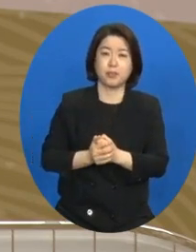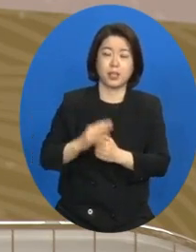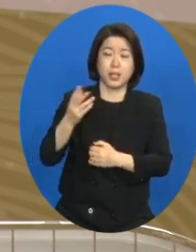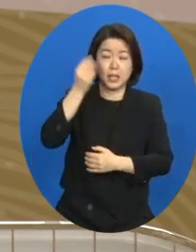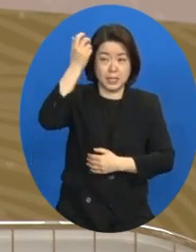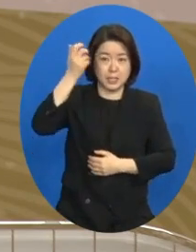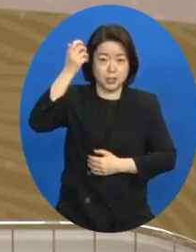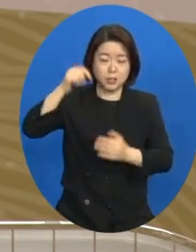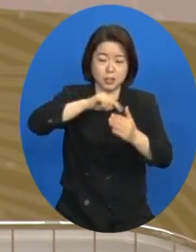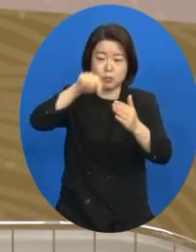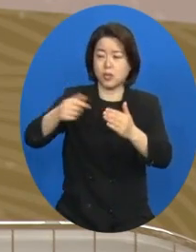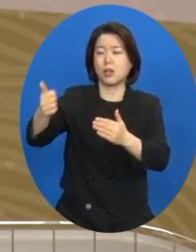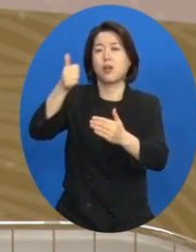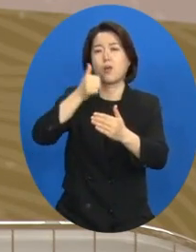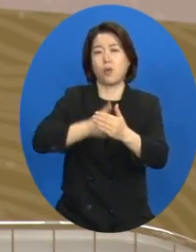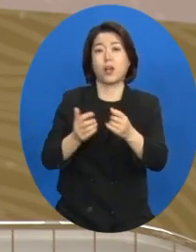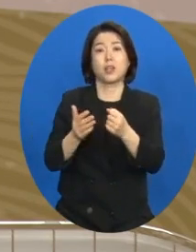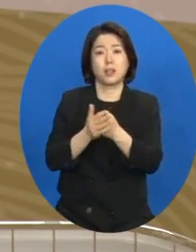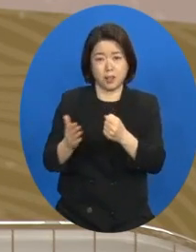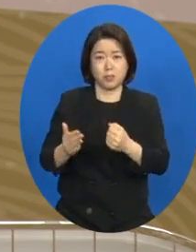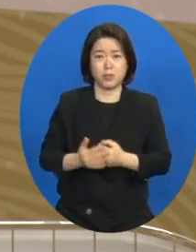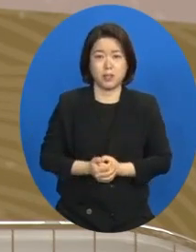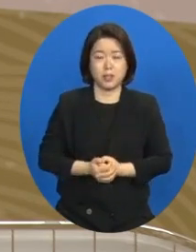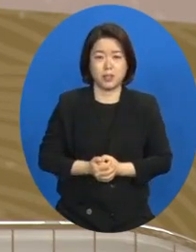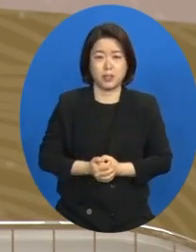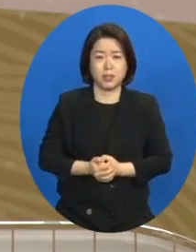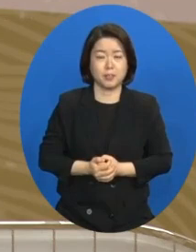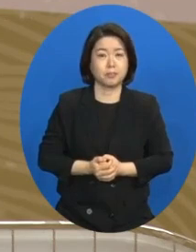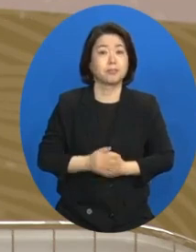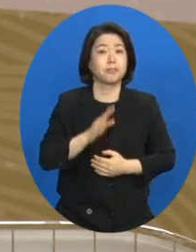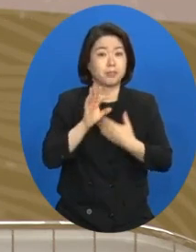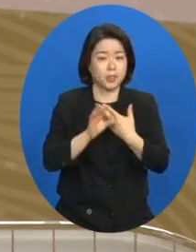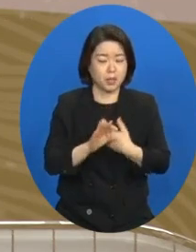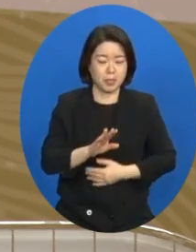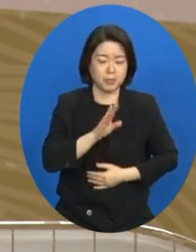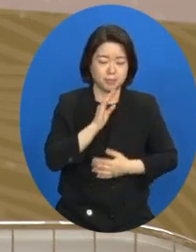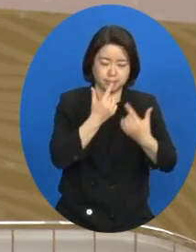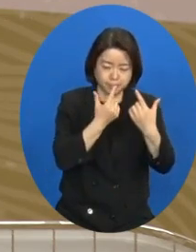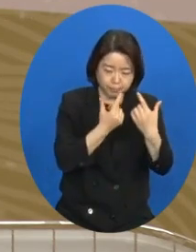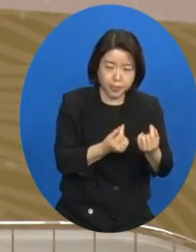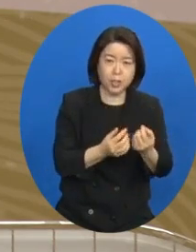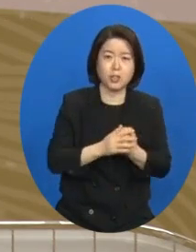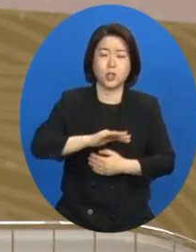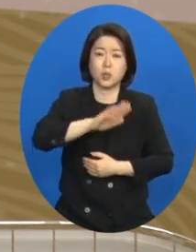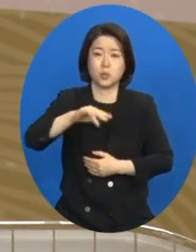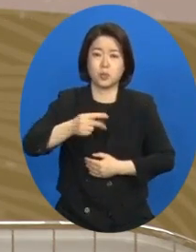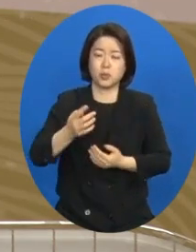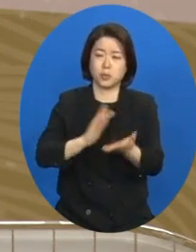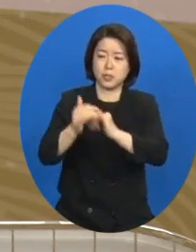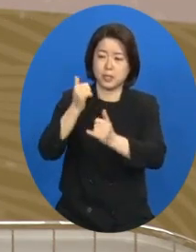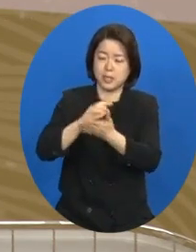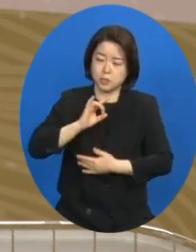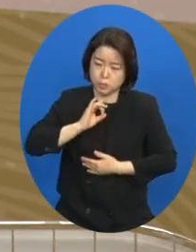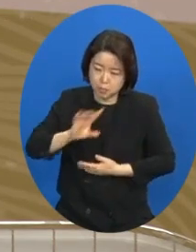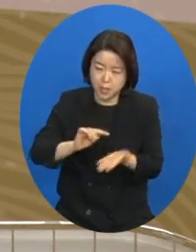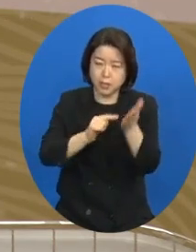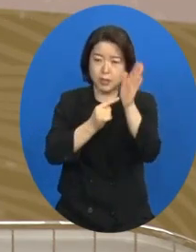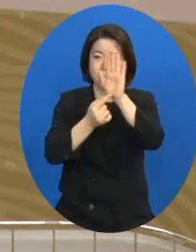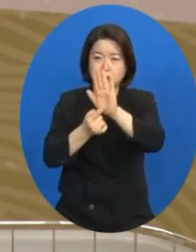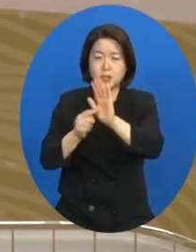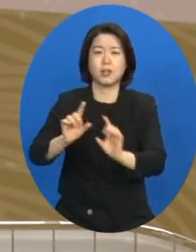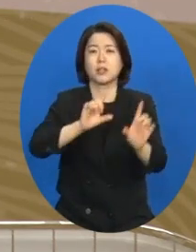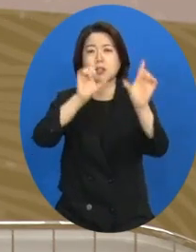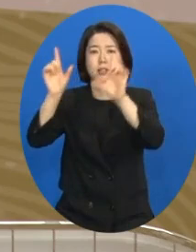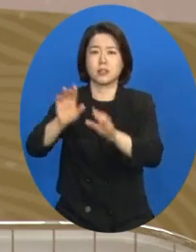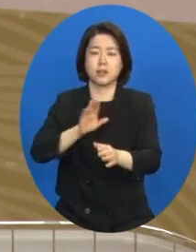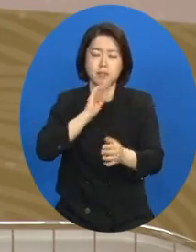우리 안에 거하시고 때문에 그렇다면 당연히 우리도 예수님만 드러내는 삶을 살아야